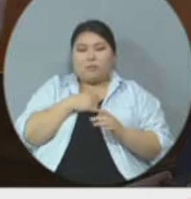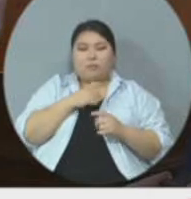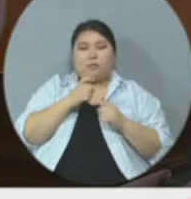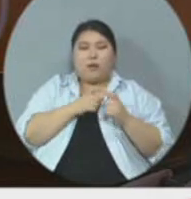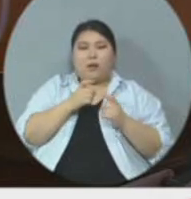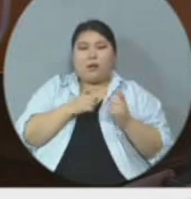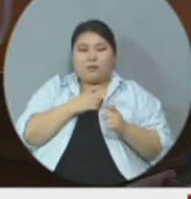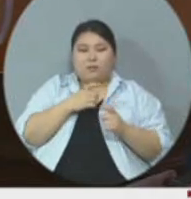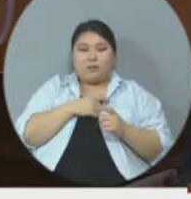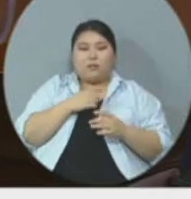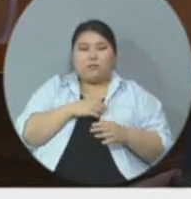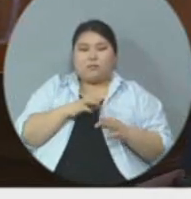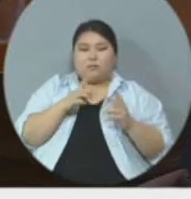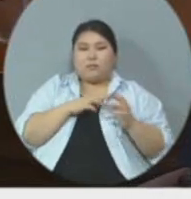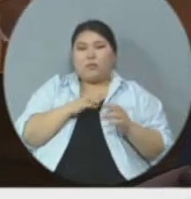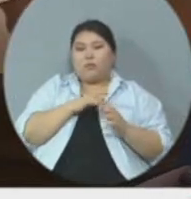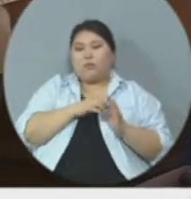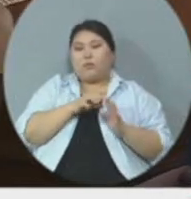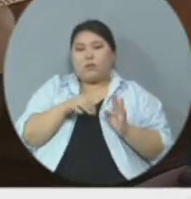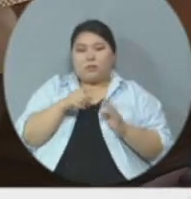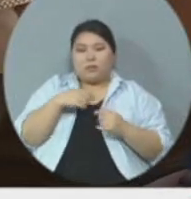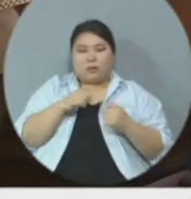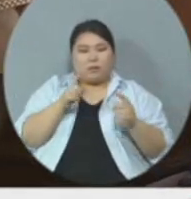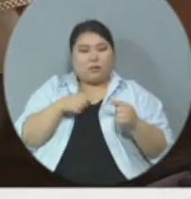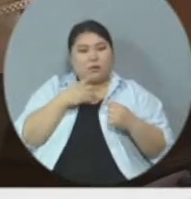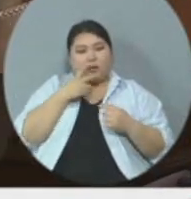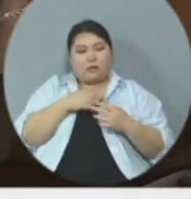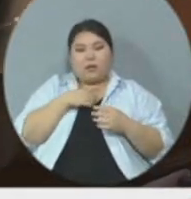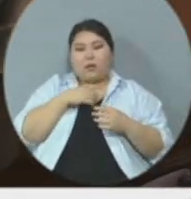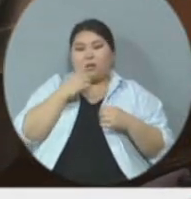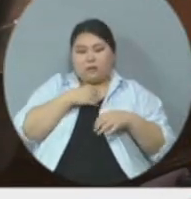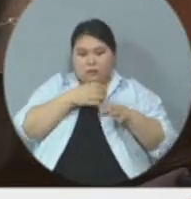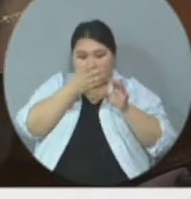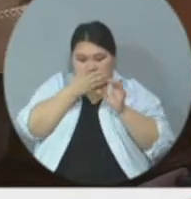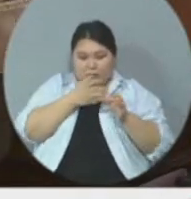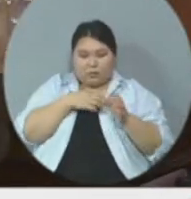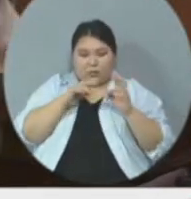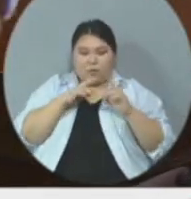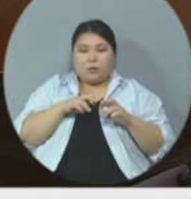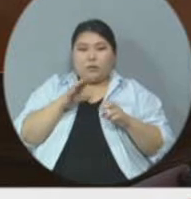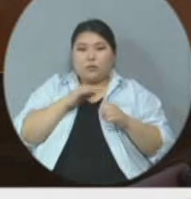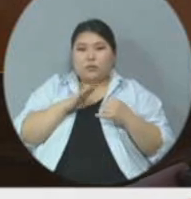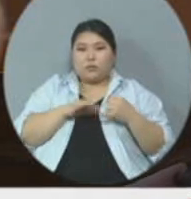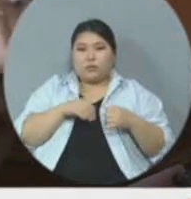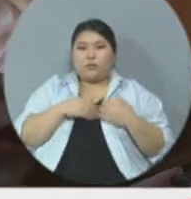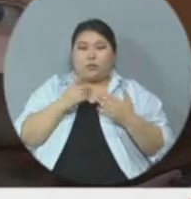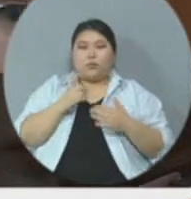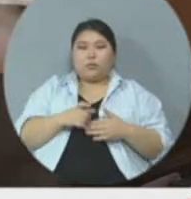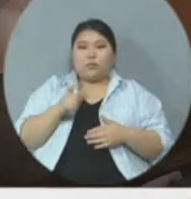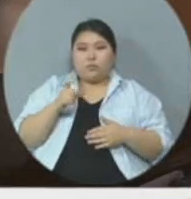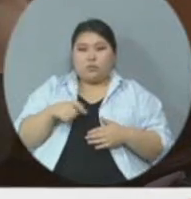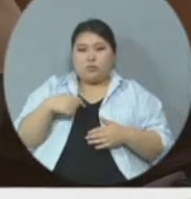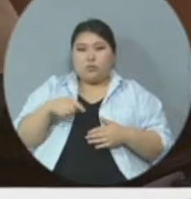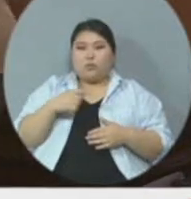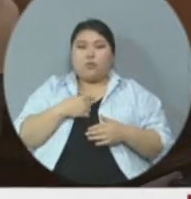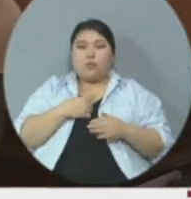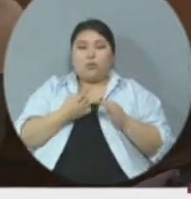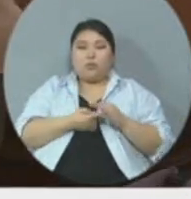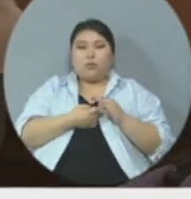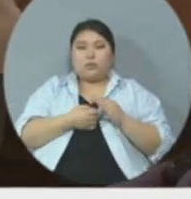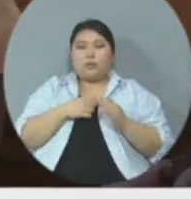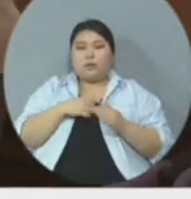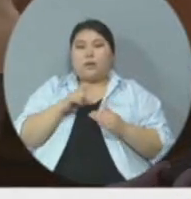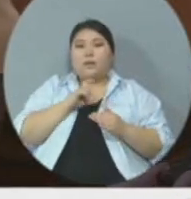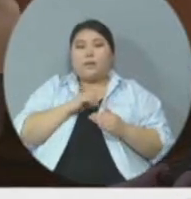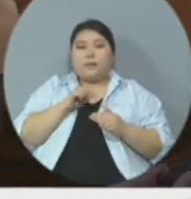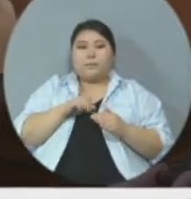хүрээ энэ зүйлийгээ бас эргэж харж үзье. За, Эрдэнэтэн судлаачдын сүүлийн үед тавьж байгаа хүний үндсэн эрхийг одоо үндсэн хуулийн цэц